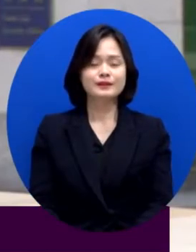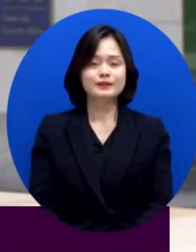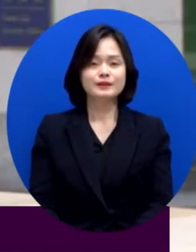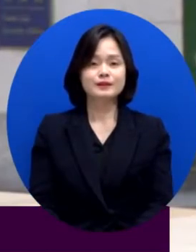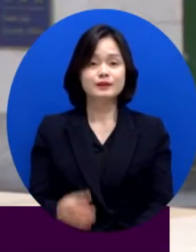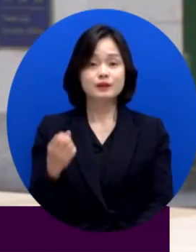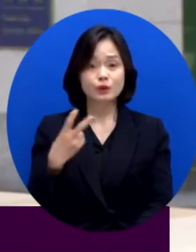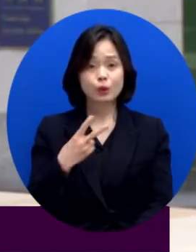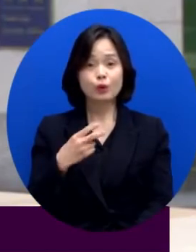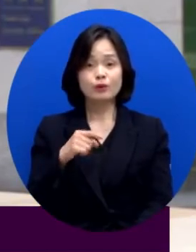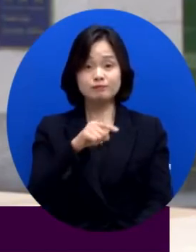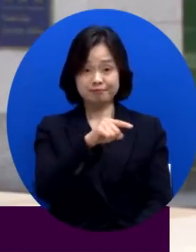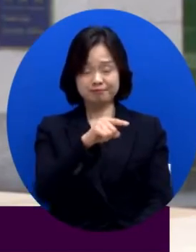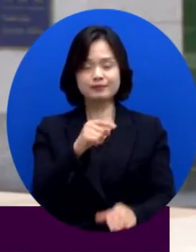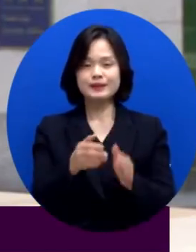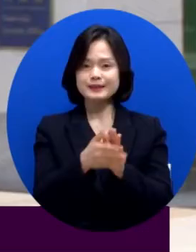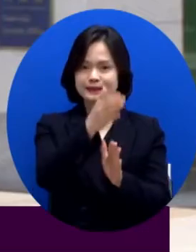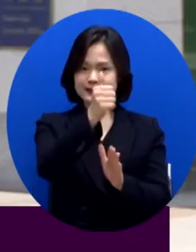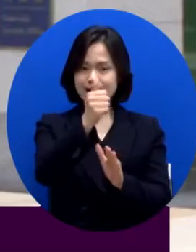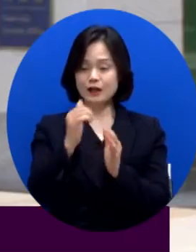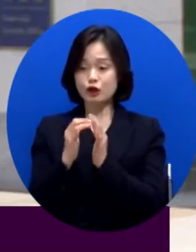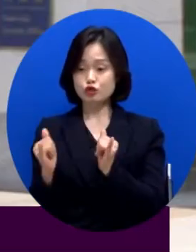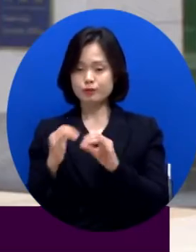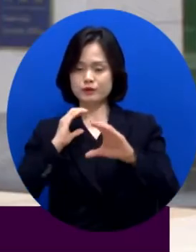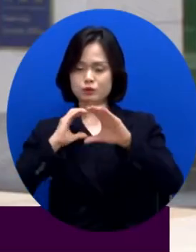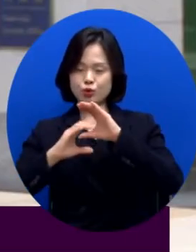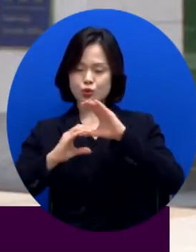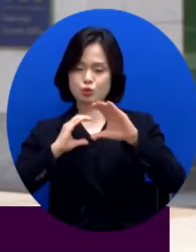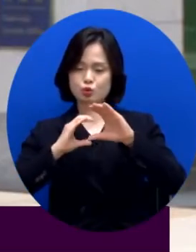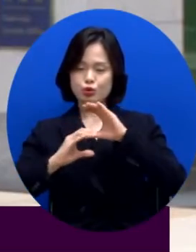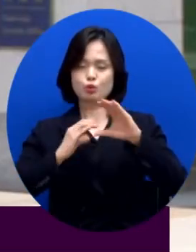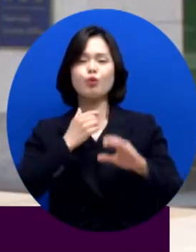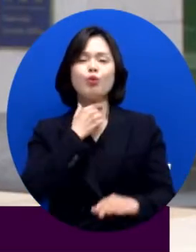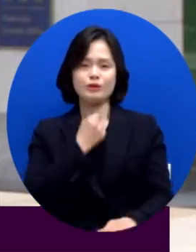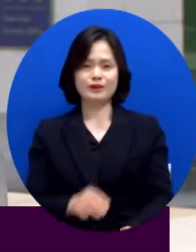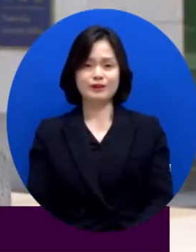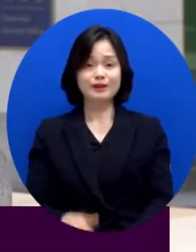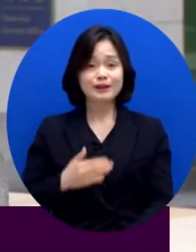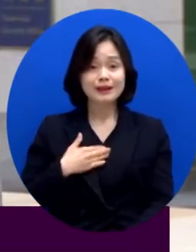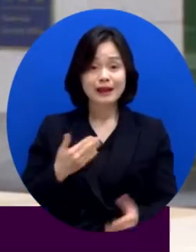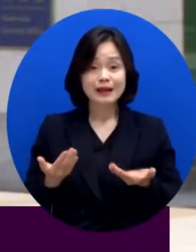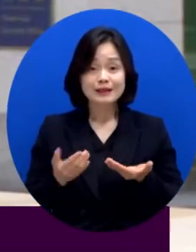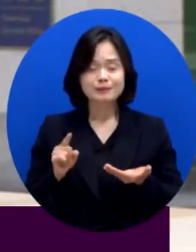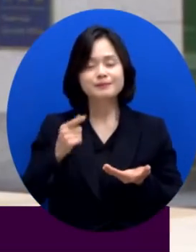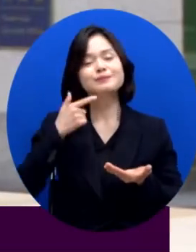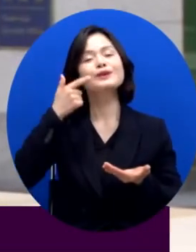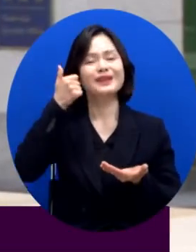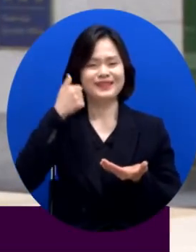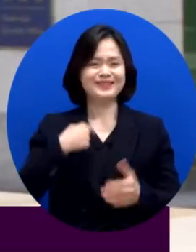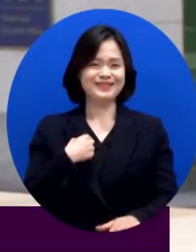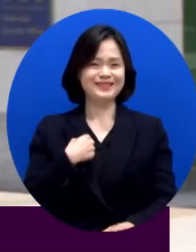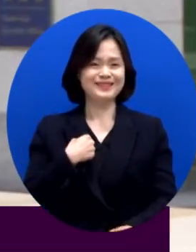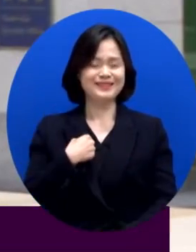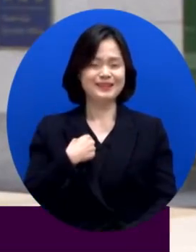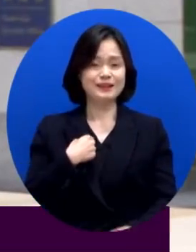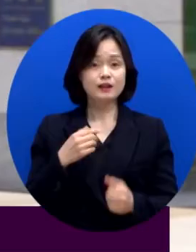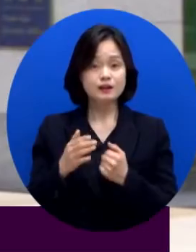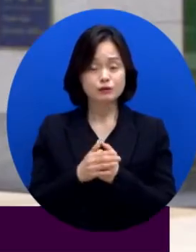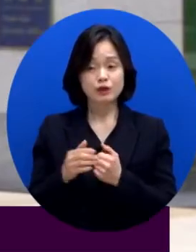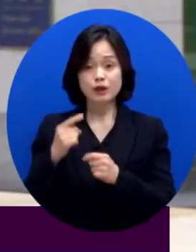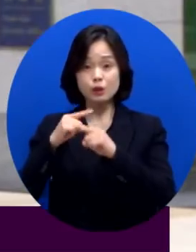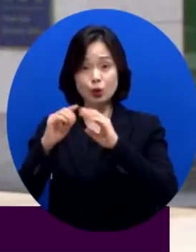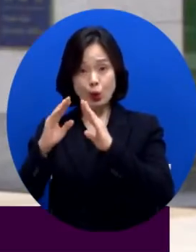좀 소통을 잘하는 시장님이 되면 좋겠습니다. 저는 특별히 목사이기 때문에 교회는 사람이라든지 어떤